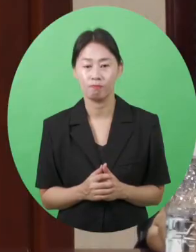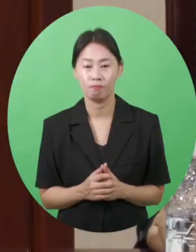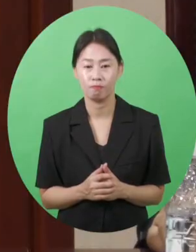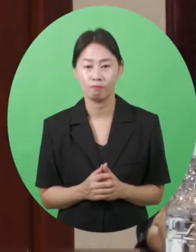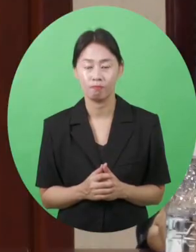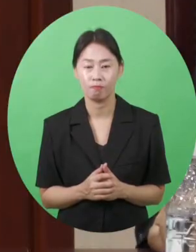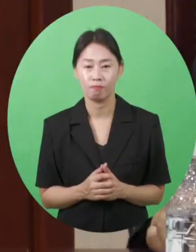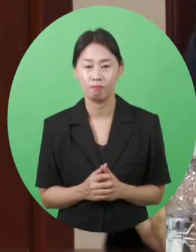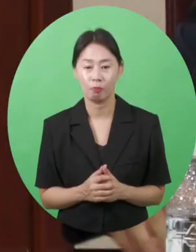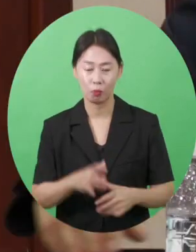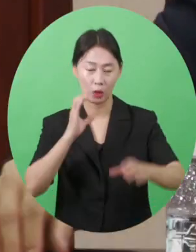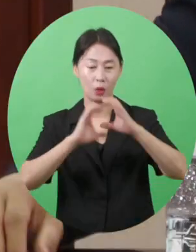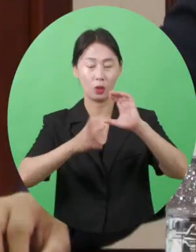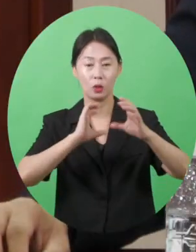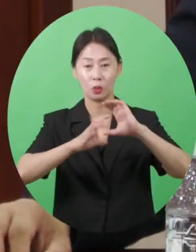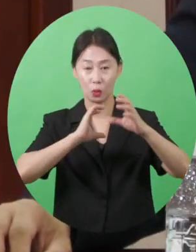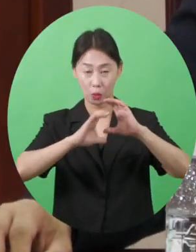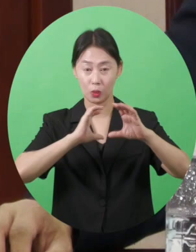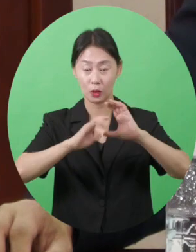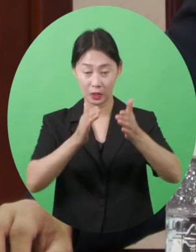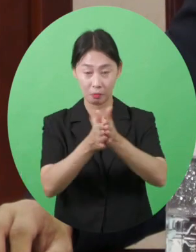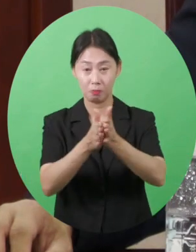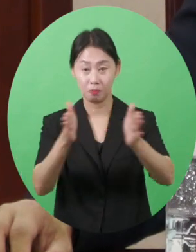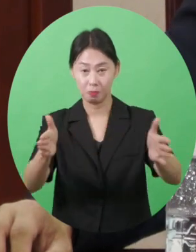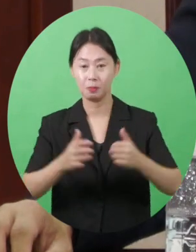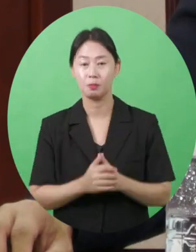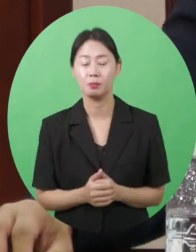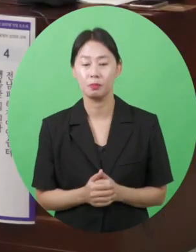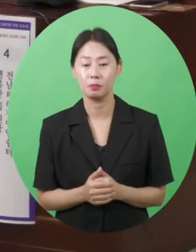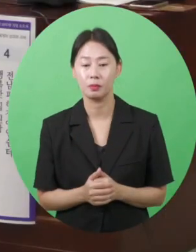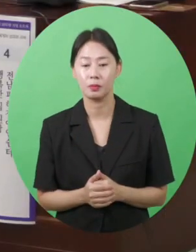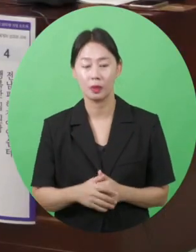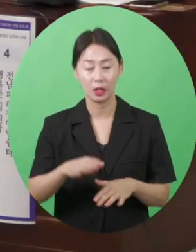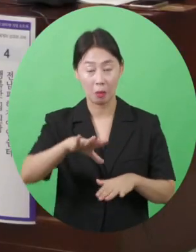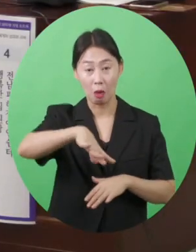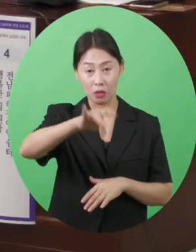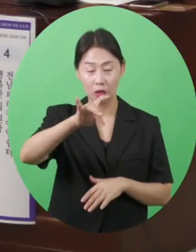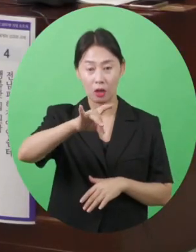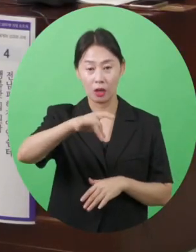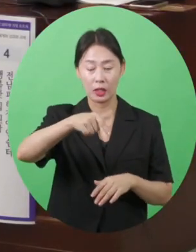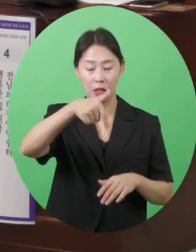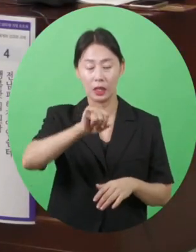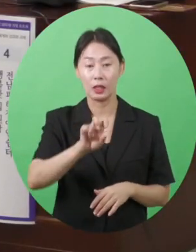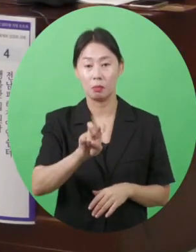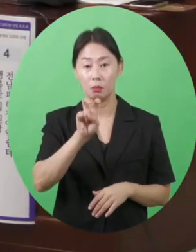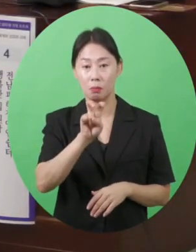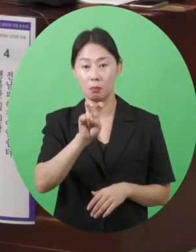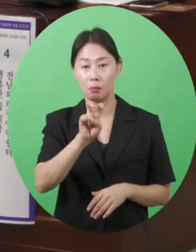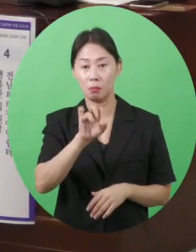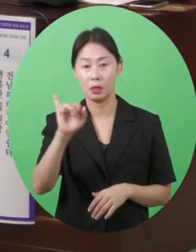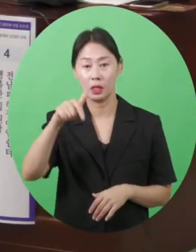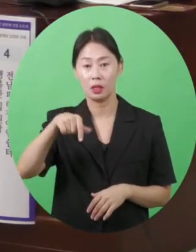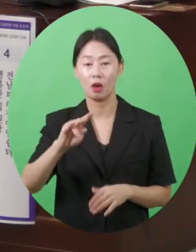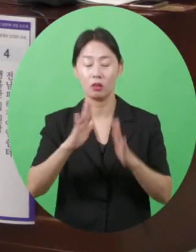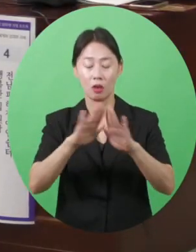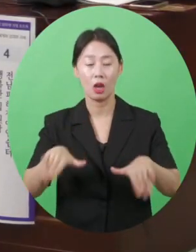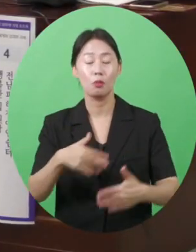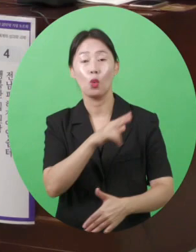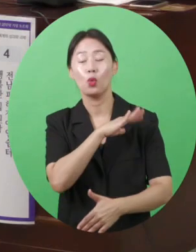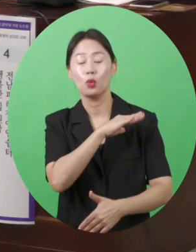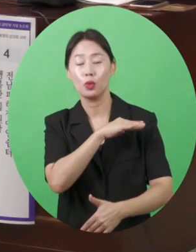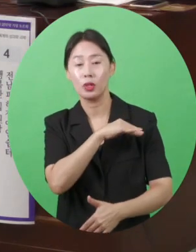그럼 계속 이어서 토론으로 넘어가도록 하겠습니다. 제일 먼저 김미경 도의원님 토론 부탁드립니다.